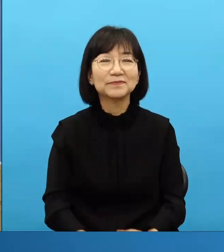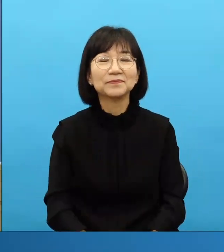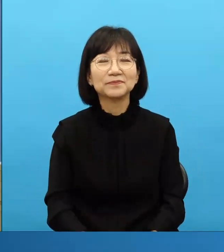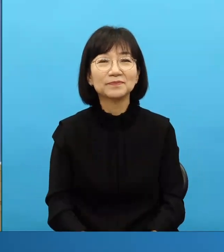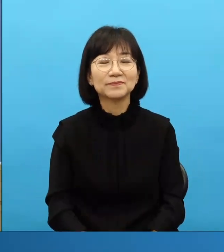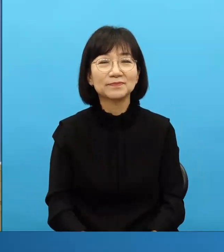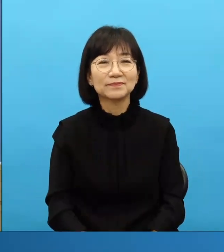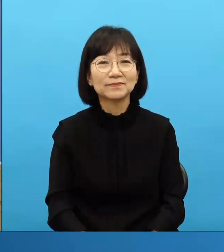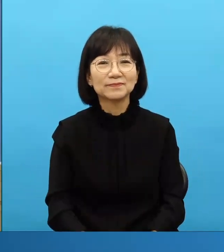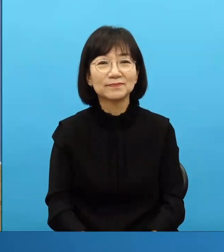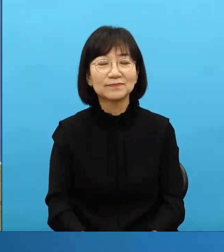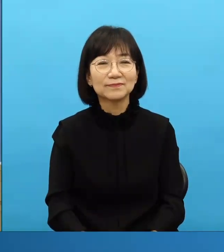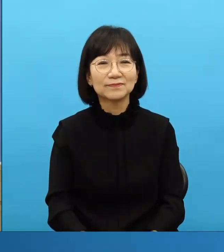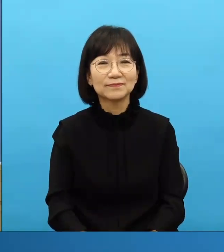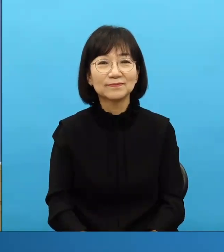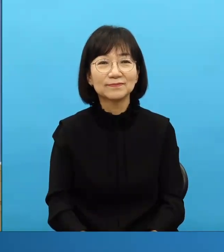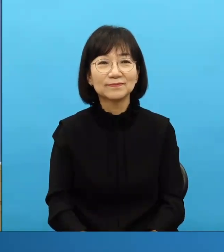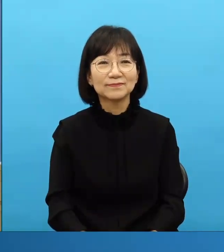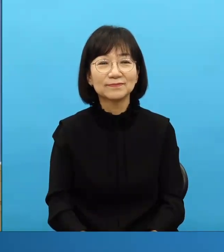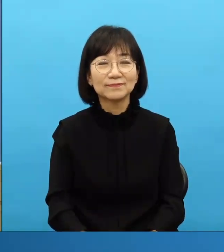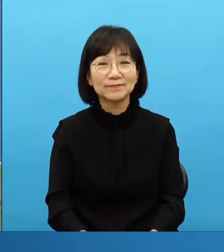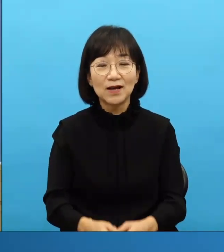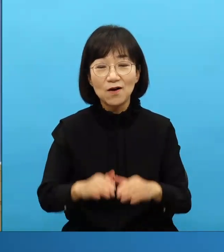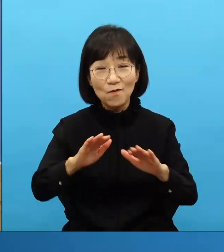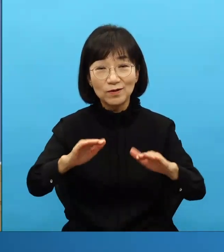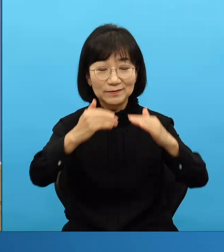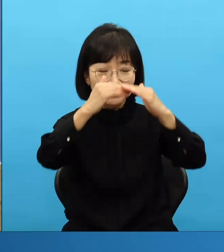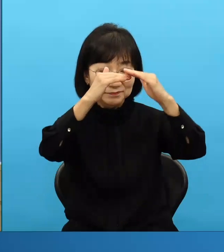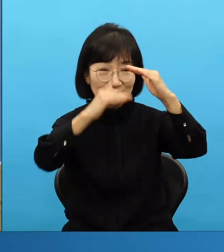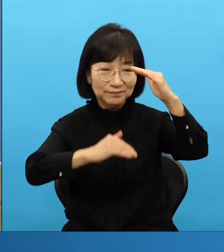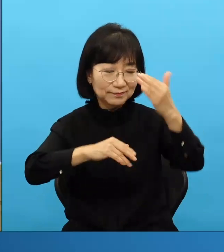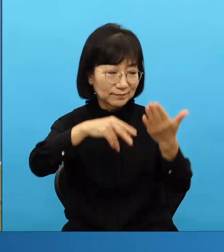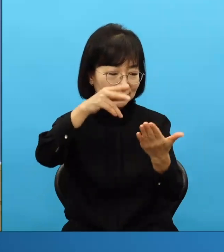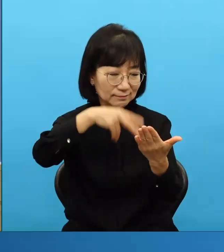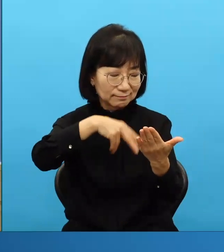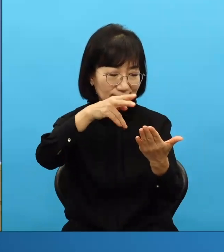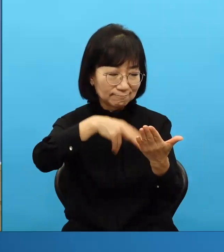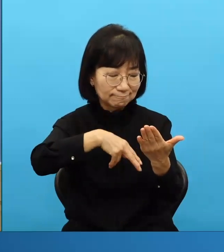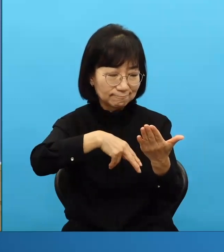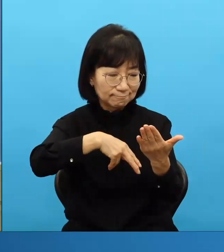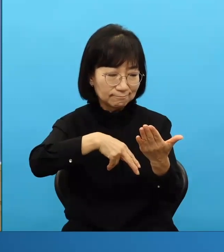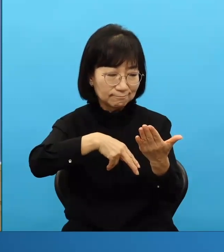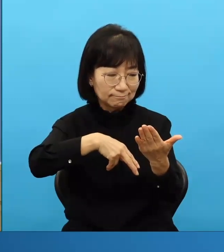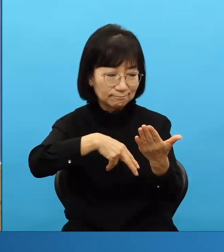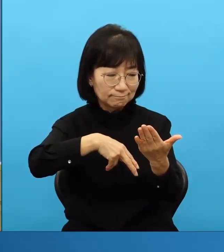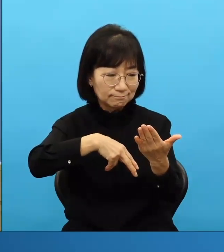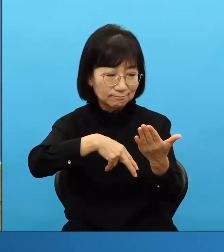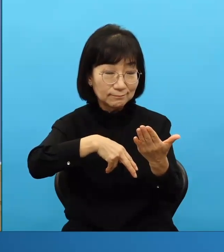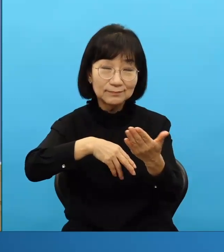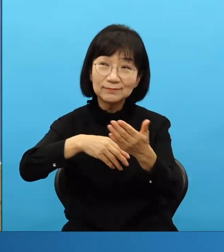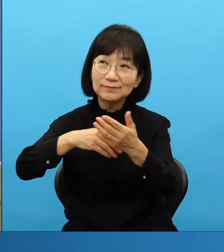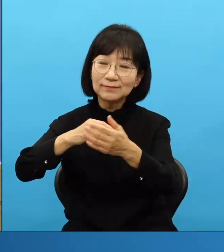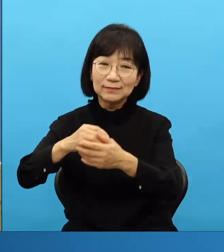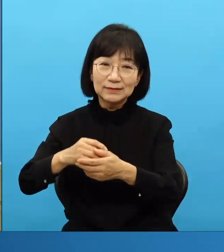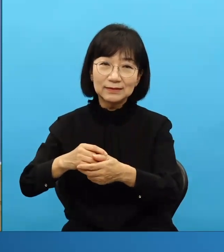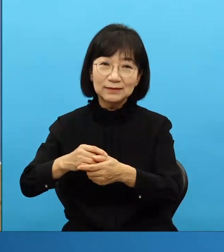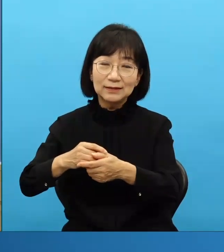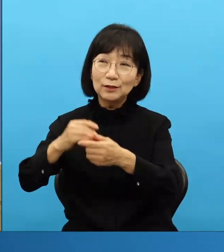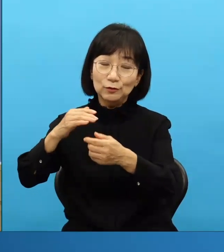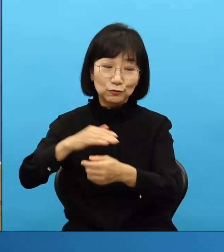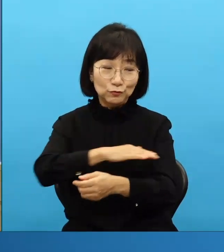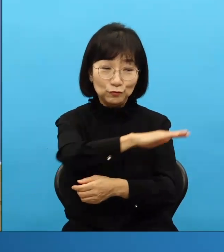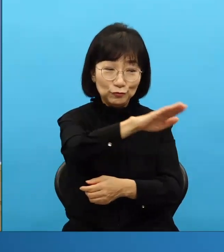break down the partisans of darkness. 자, 그래서 오늘 본문을 보면서 우리가 하나님이 저와 여러분을 향한 하나님의 뜻과